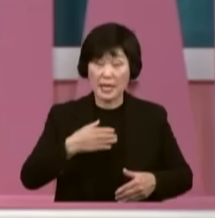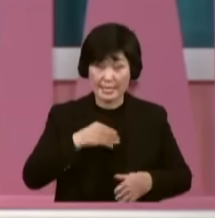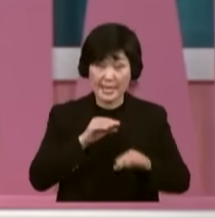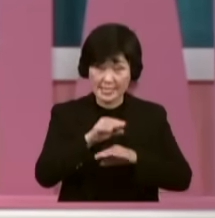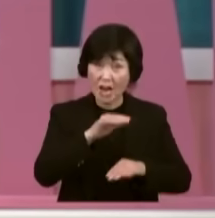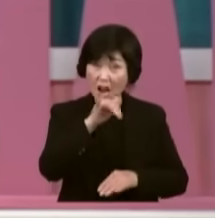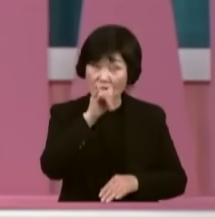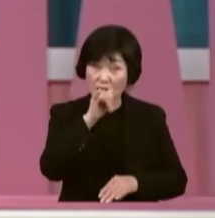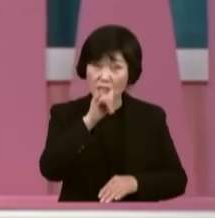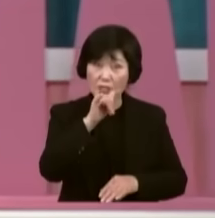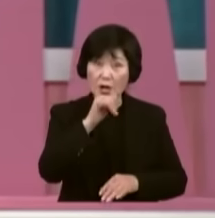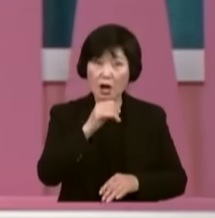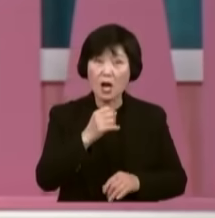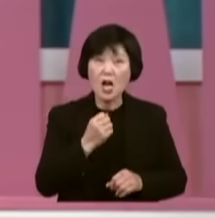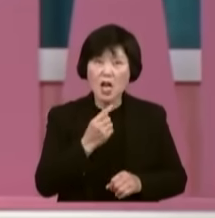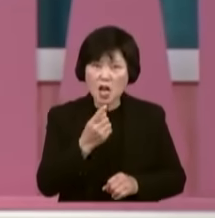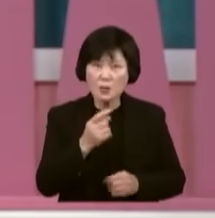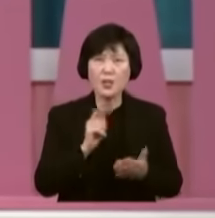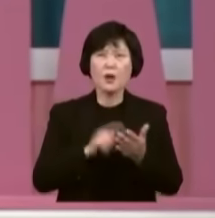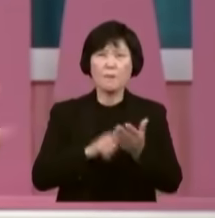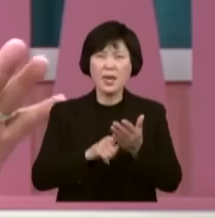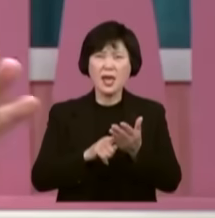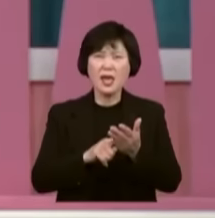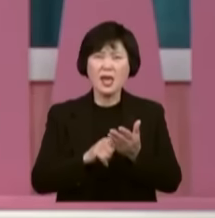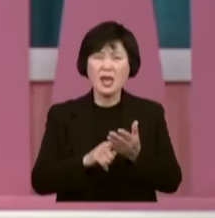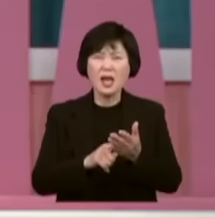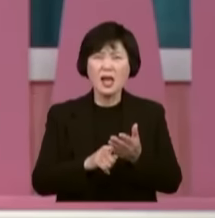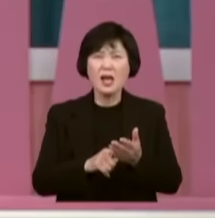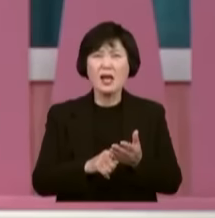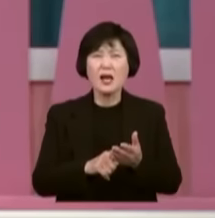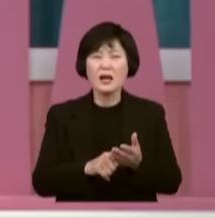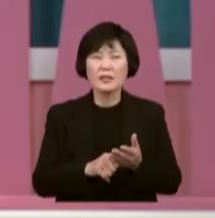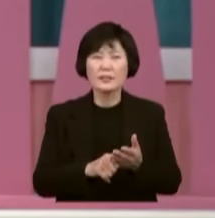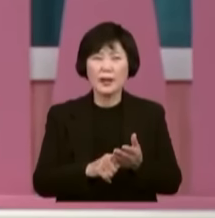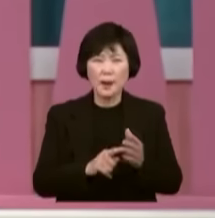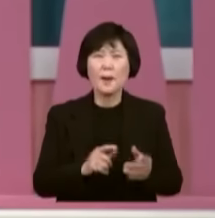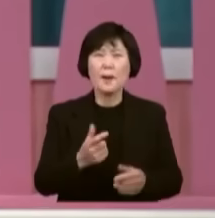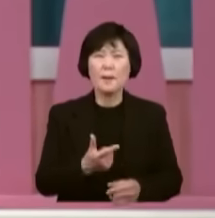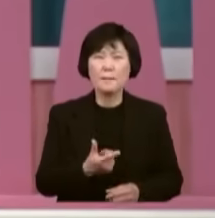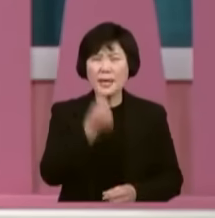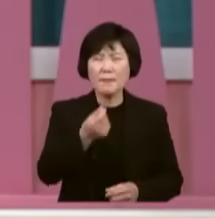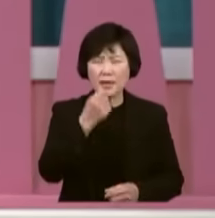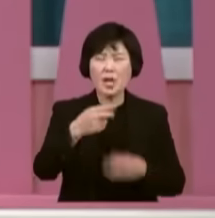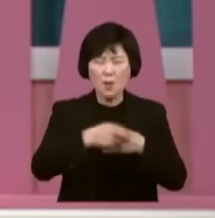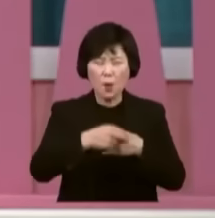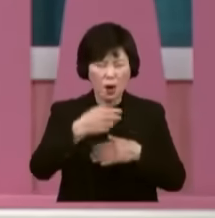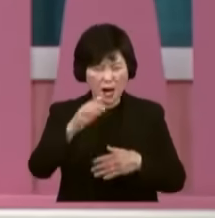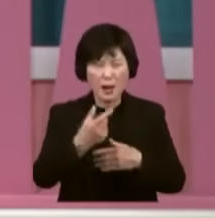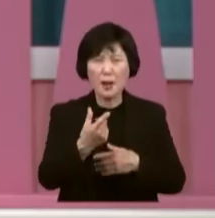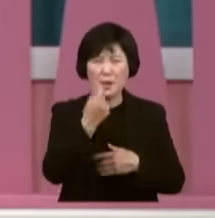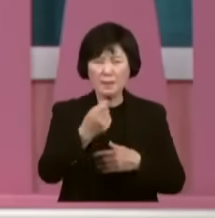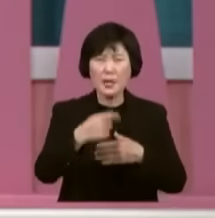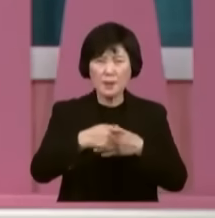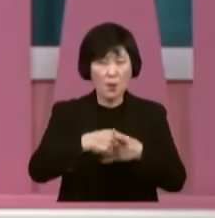있으니까 1분 1초가 이게 급한 거야. 골든 타임 놓치면 안 돼. 임부장 병원